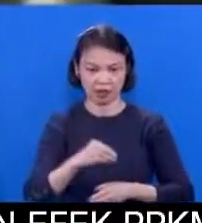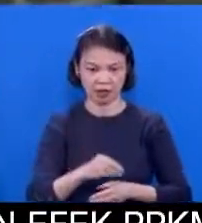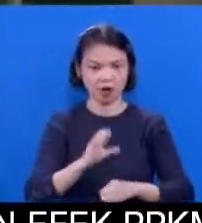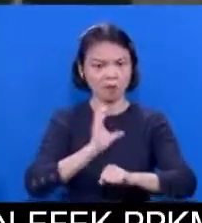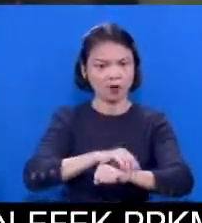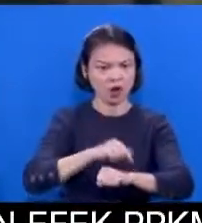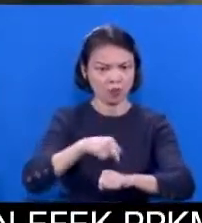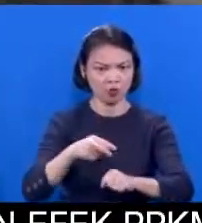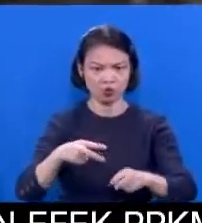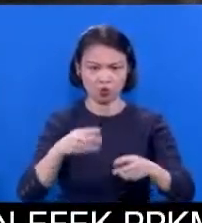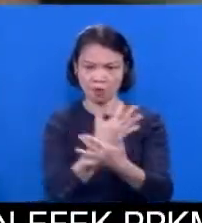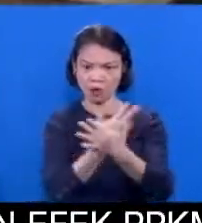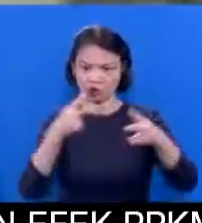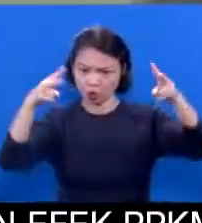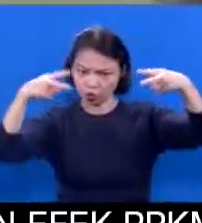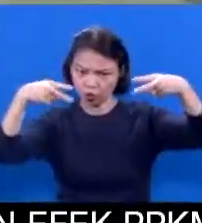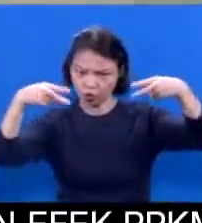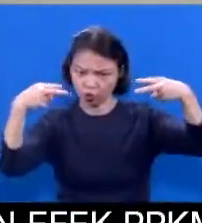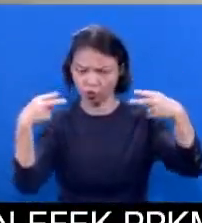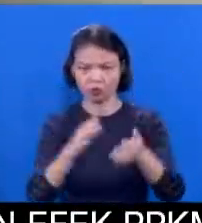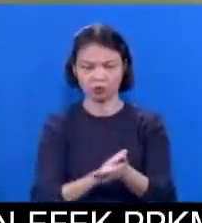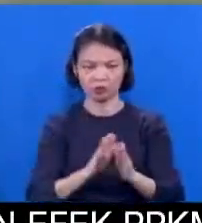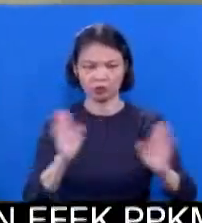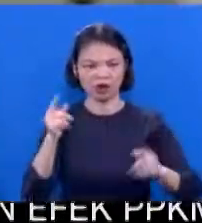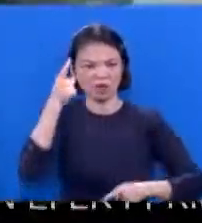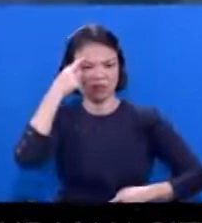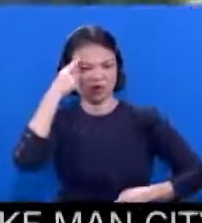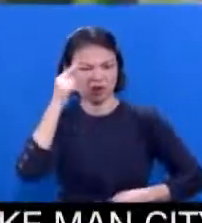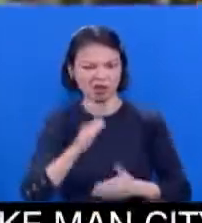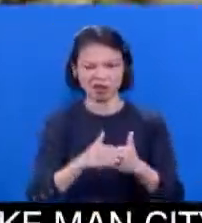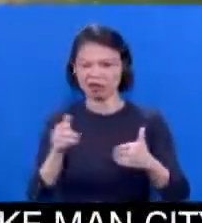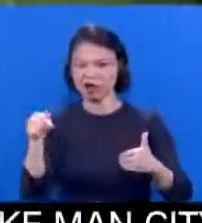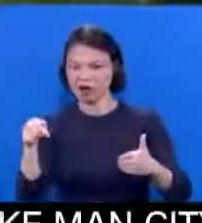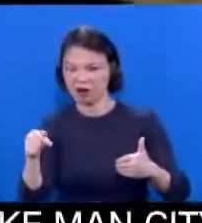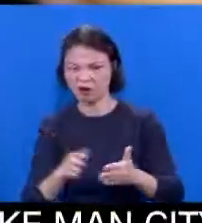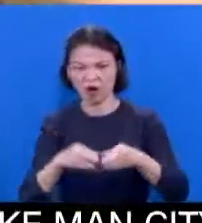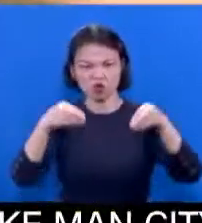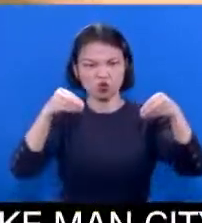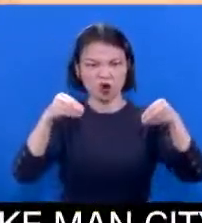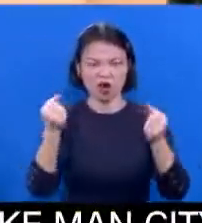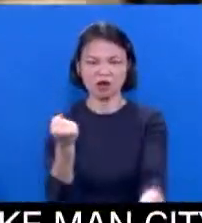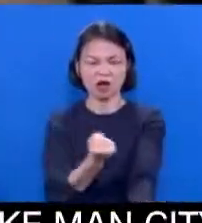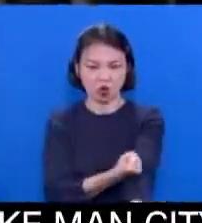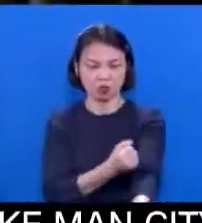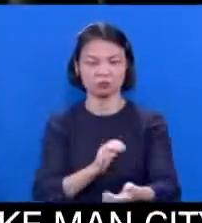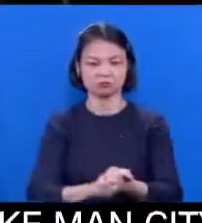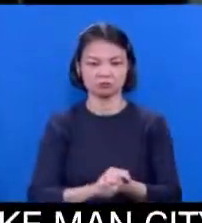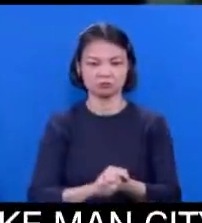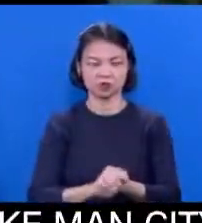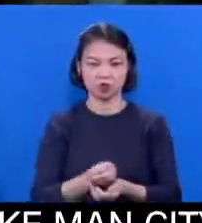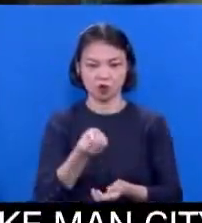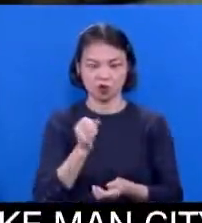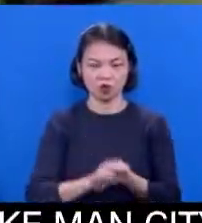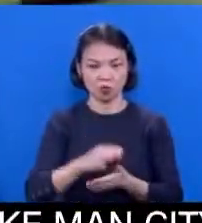menjadi tontonan warga sekitar yang tak menyangka salah satu tetangganya adalah bandar narkoba. Menurut Kepala Urusan Pembinaan Operasional